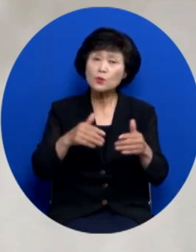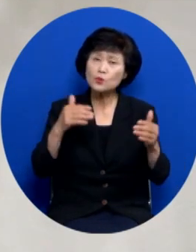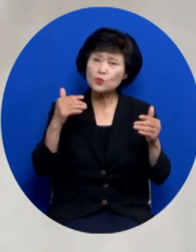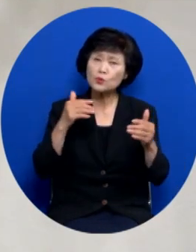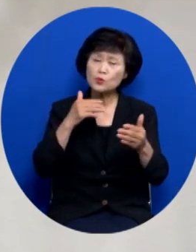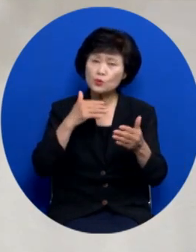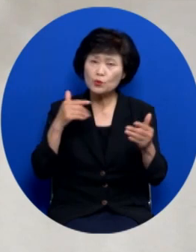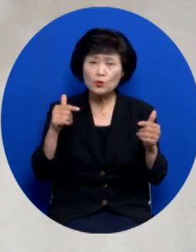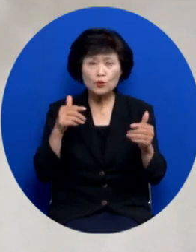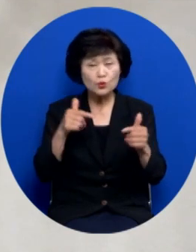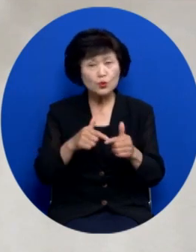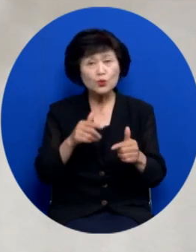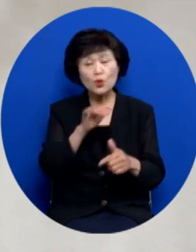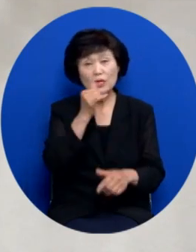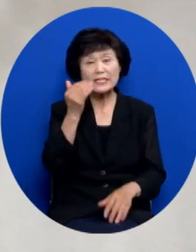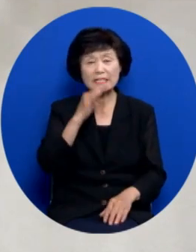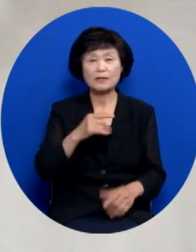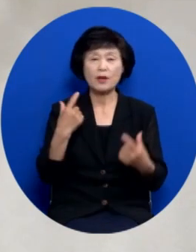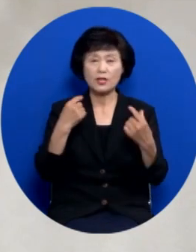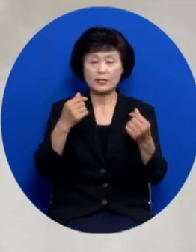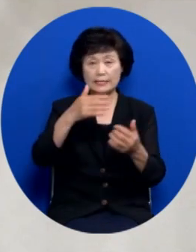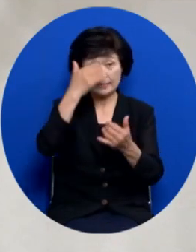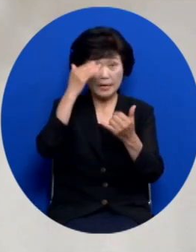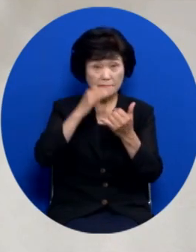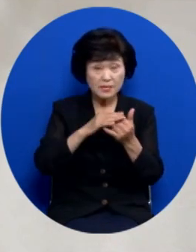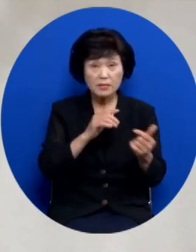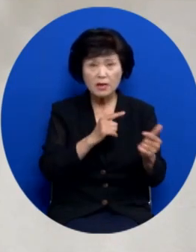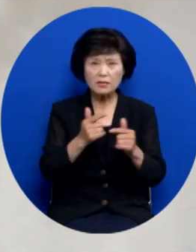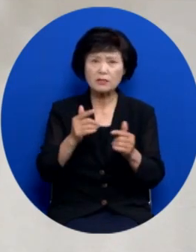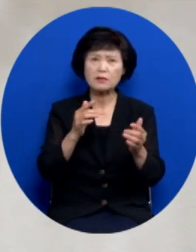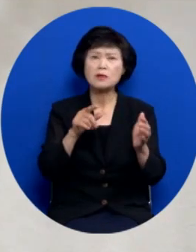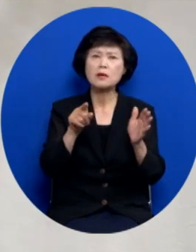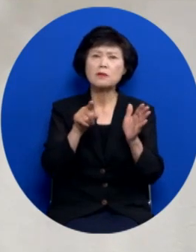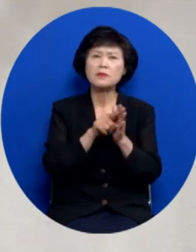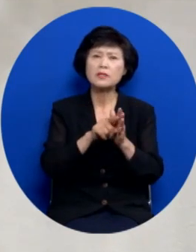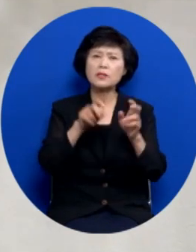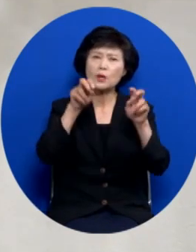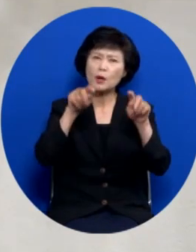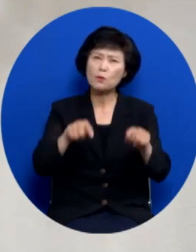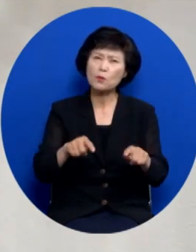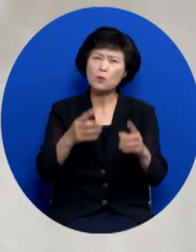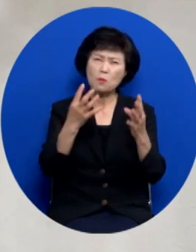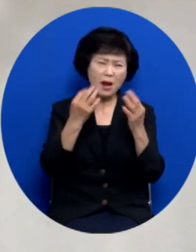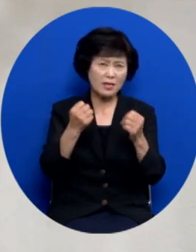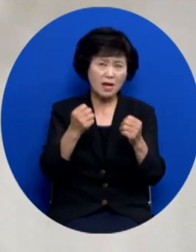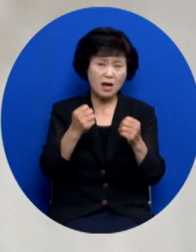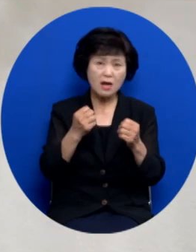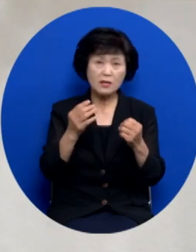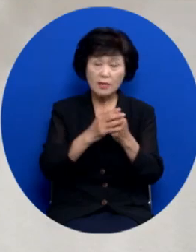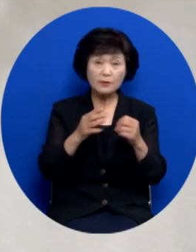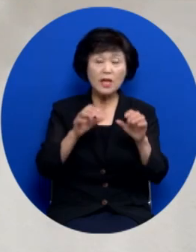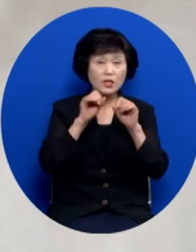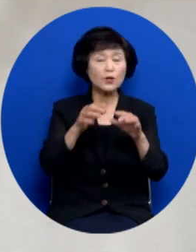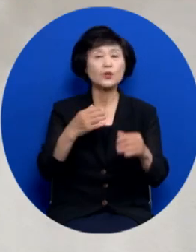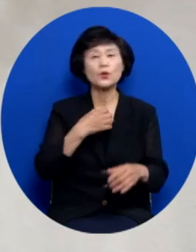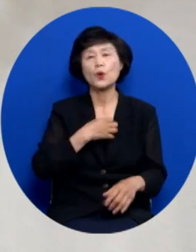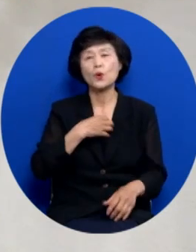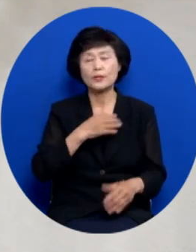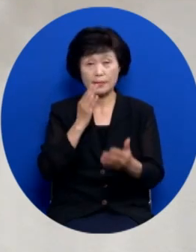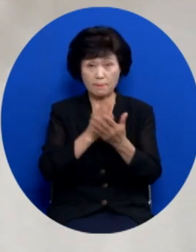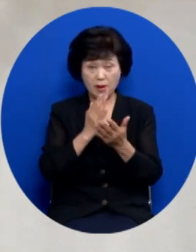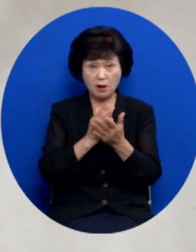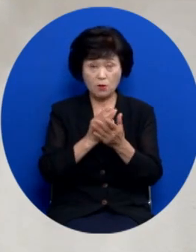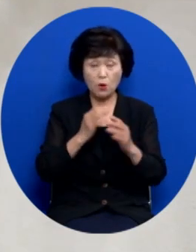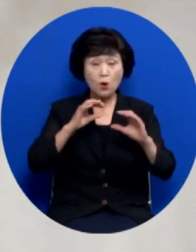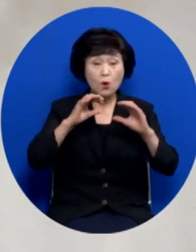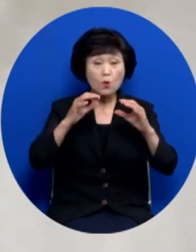그렇지만 여전히 다음 세대는 예수 안 믿는 아이들이 많기 때문에 전도 걱정을 하지 않아야 되고 다만 이제 국가적